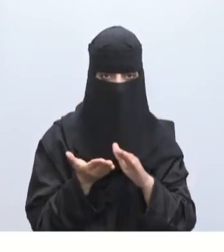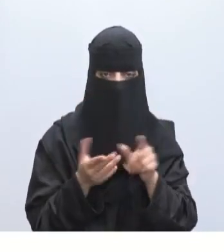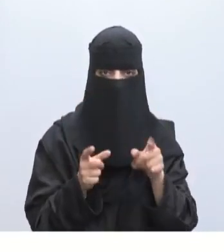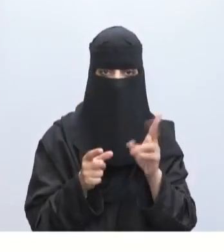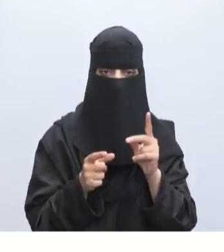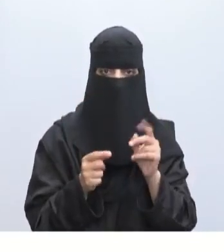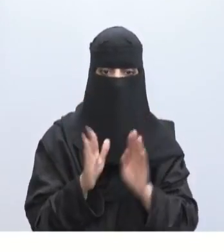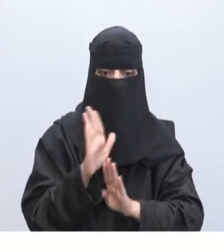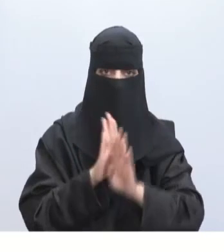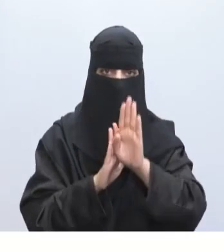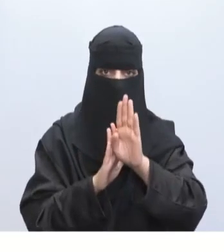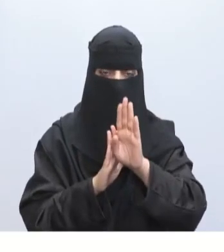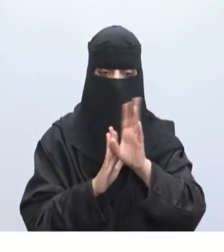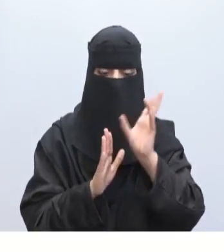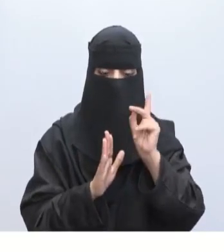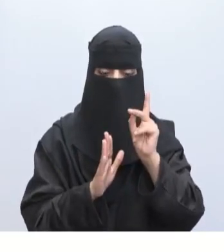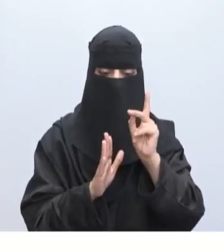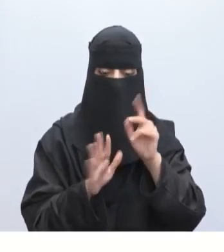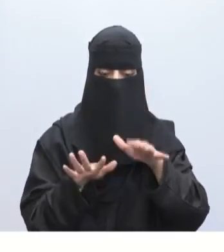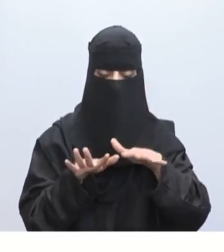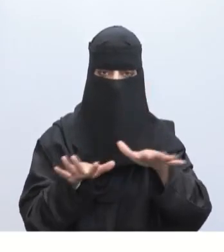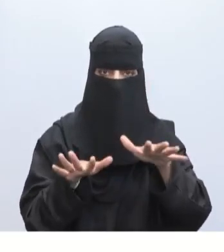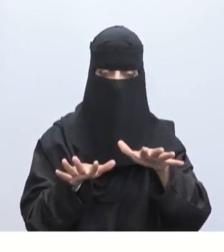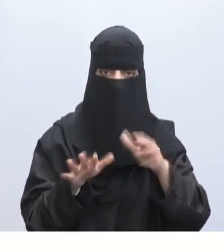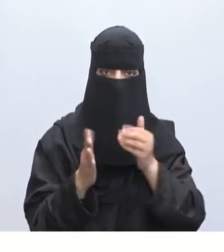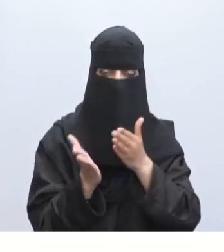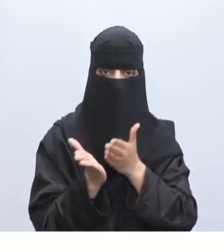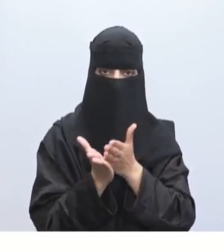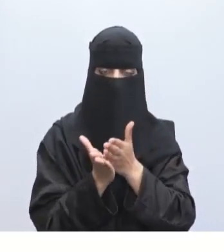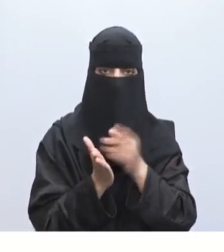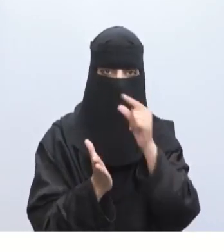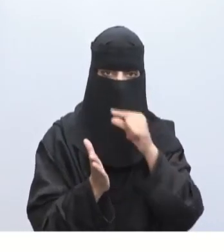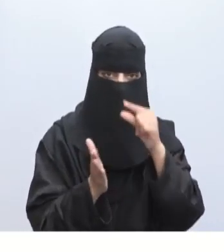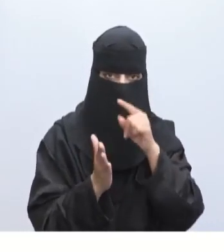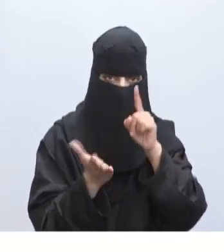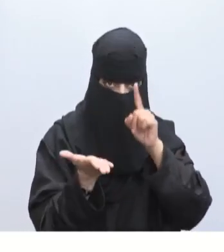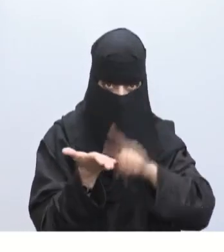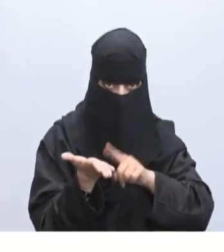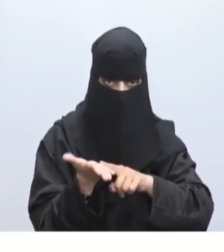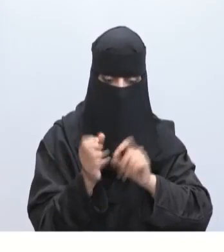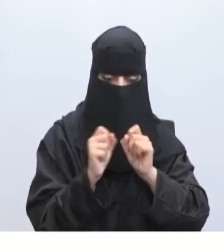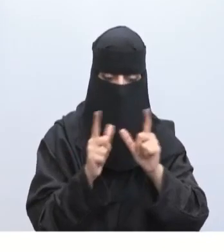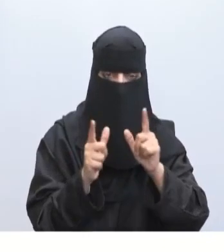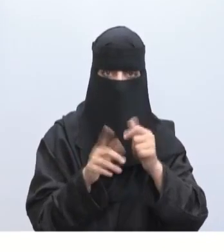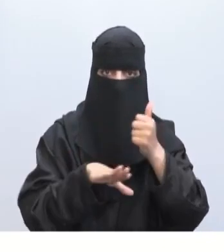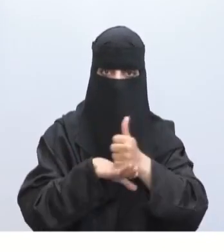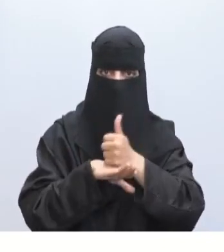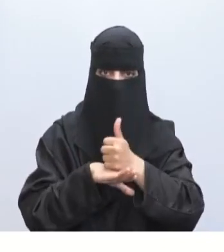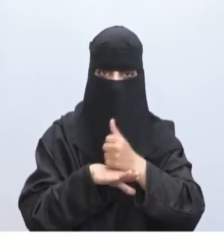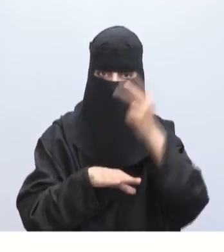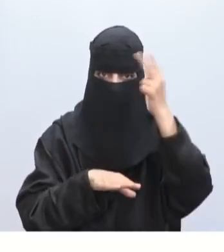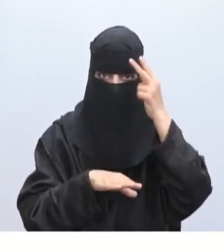والازدهار وايضا نشر العقيده الصحيحه اسس دوله